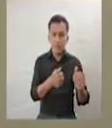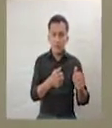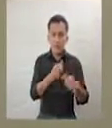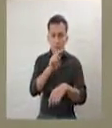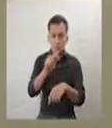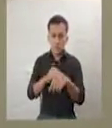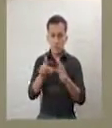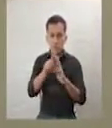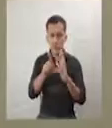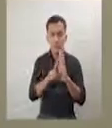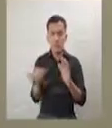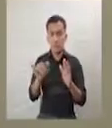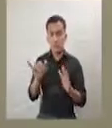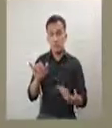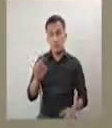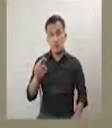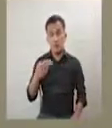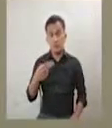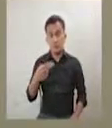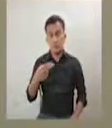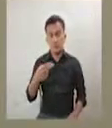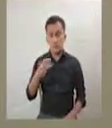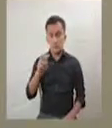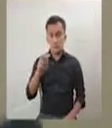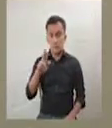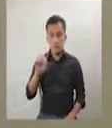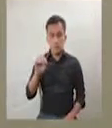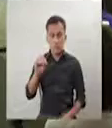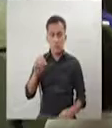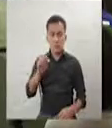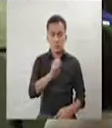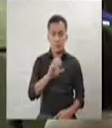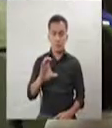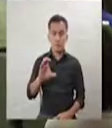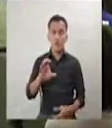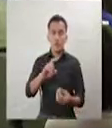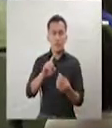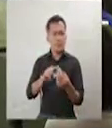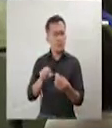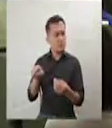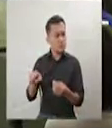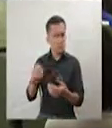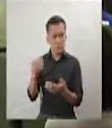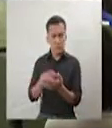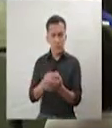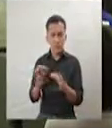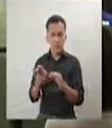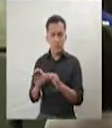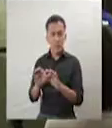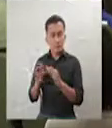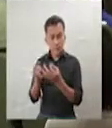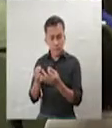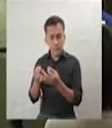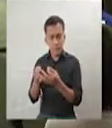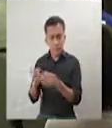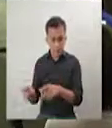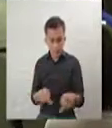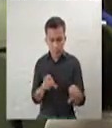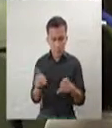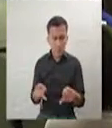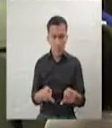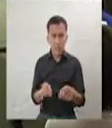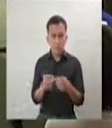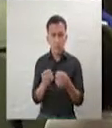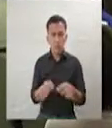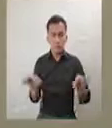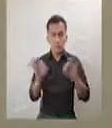Korte Suprema sa isang modern family planning supply, at lalo na po siguro yung pagbawas ng 1 bilyong piso sa budget